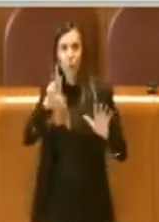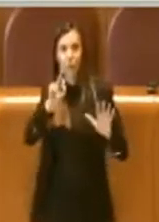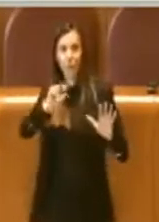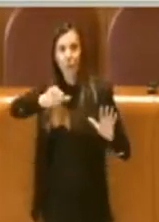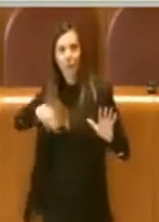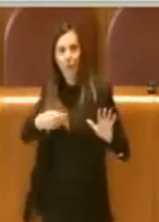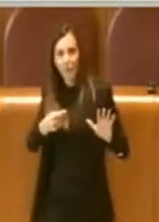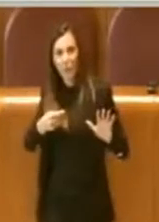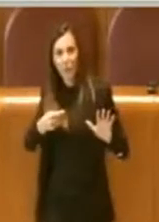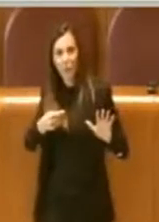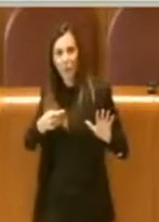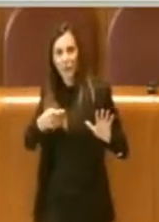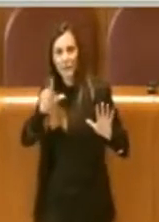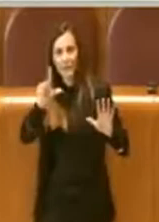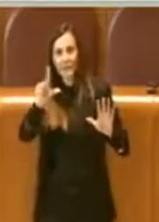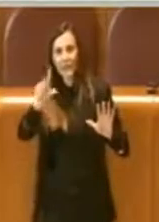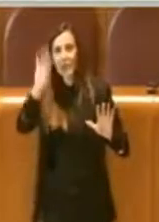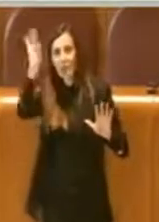dell'80,7% della produzione.